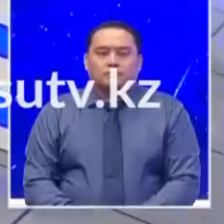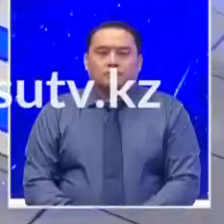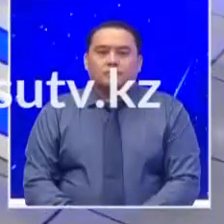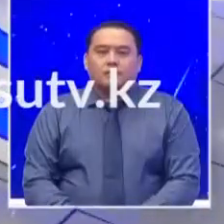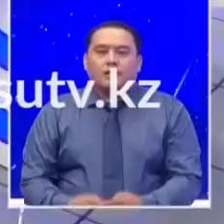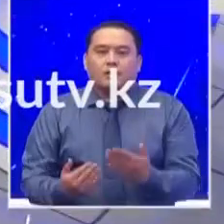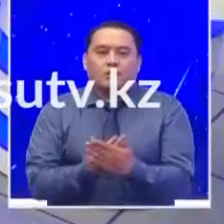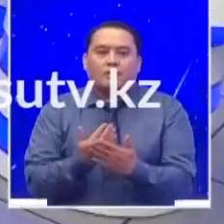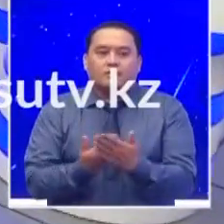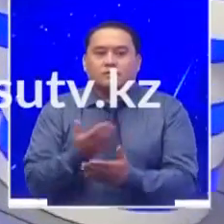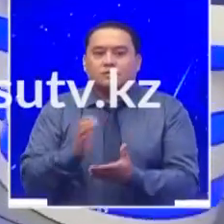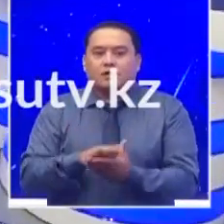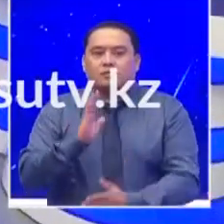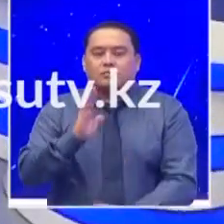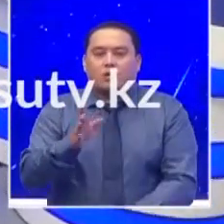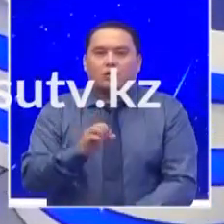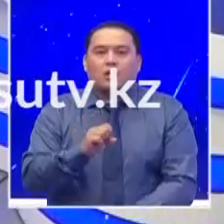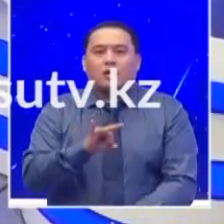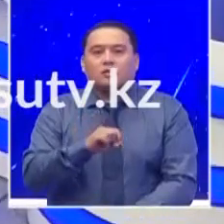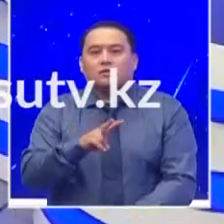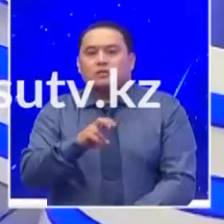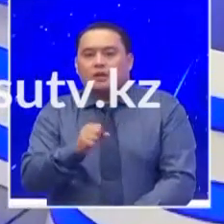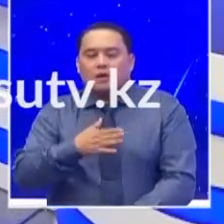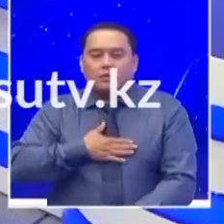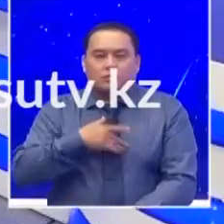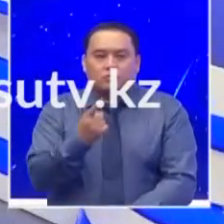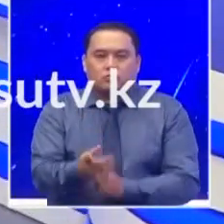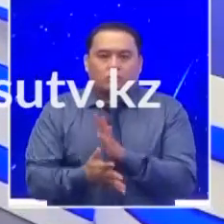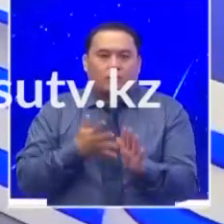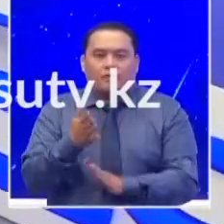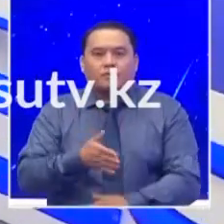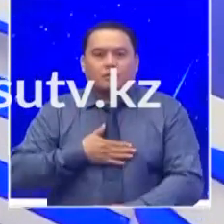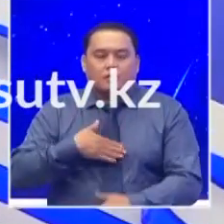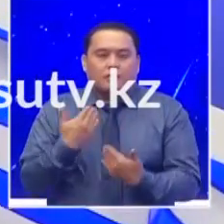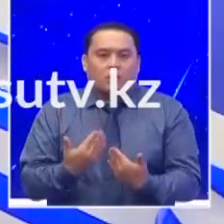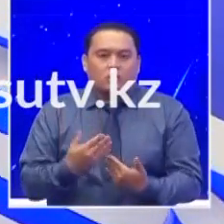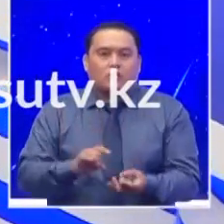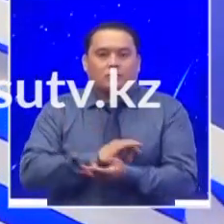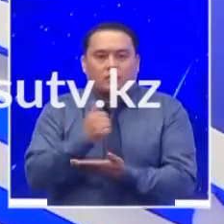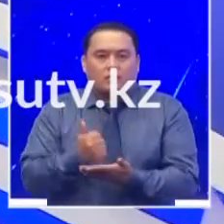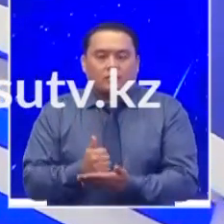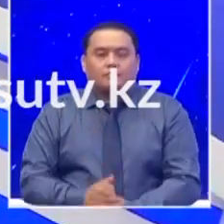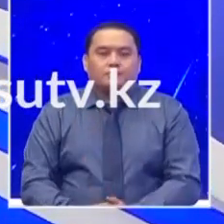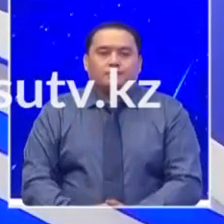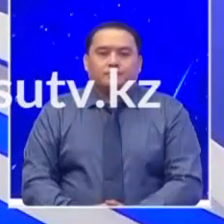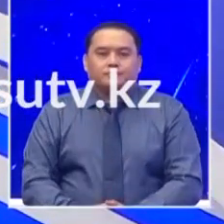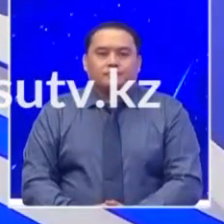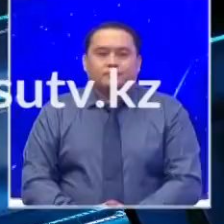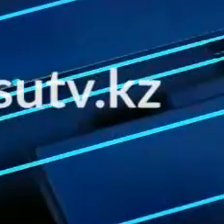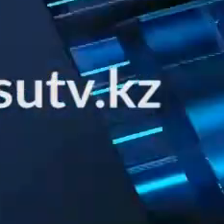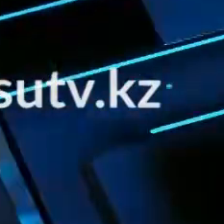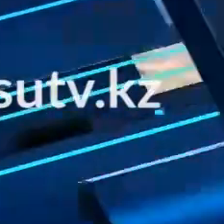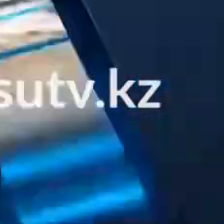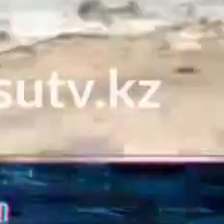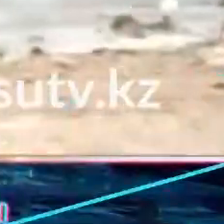Время новостей на телеканале ЧТСУ. Здравствуйте. В студии Дина Смагулова. Служба перевод Марата Жумабекова. И в начале выпуска коротко о главном.